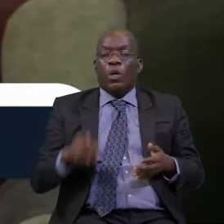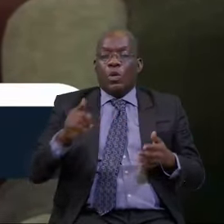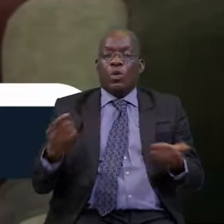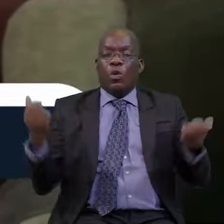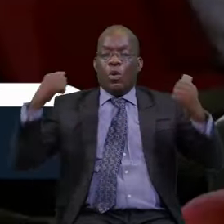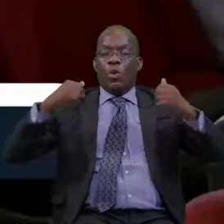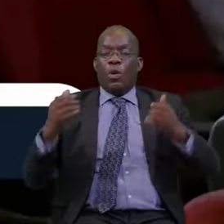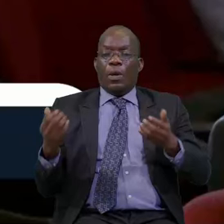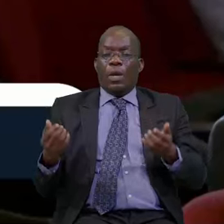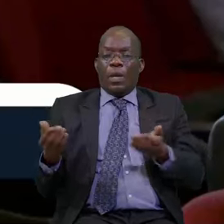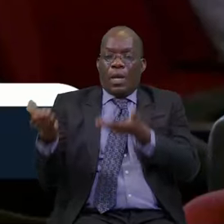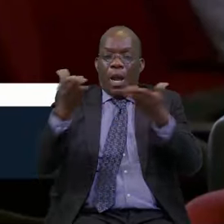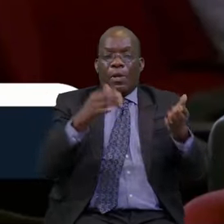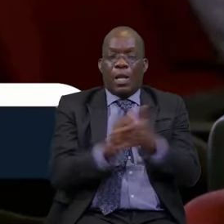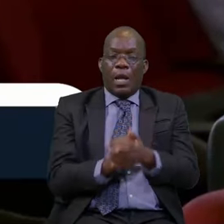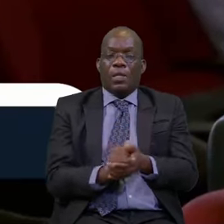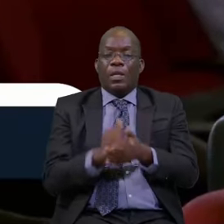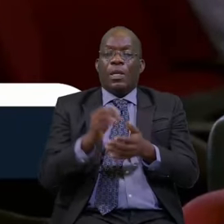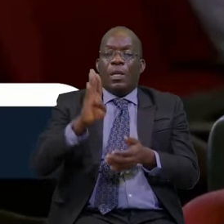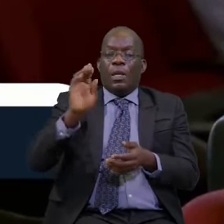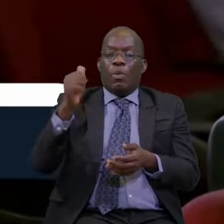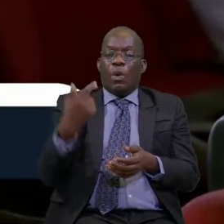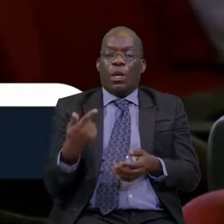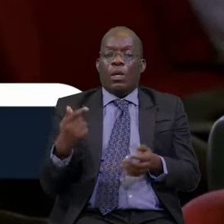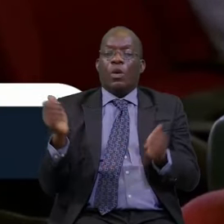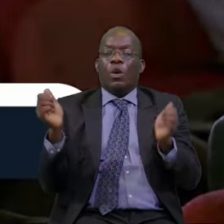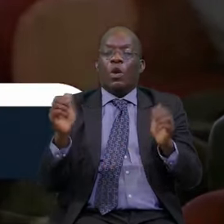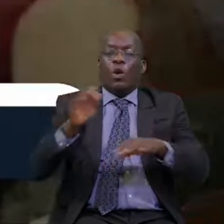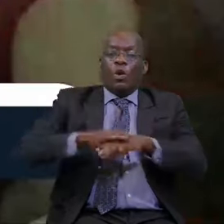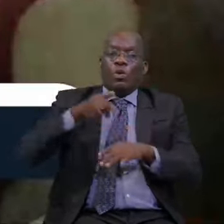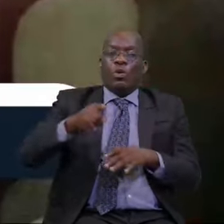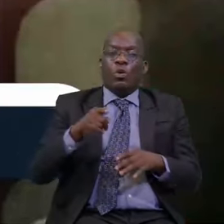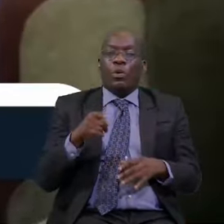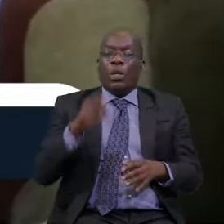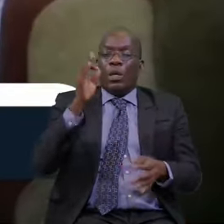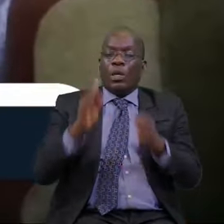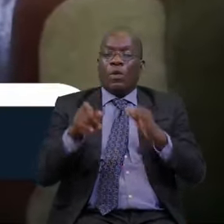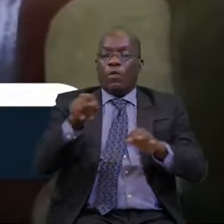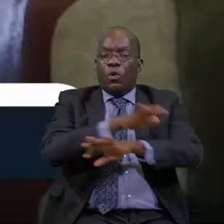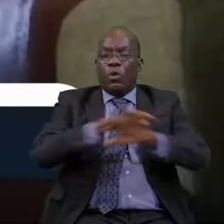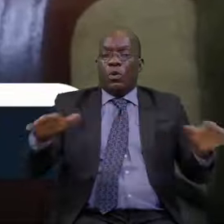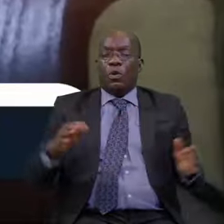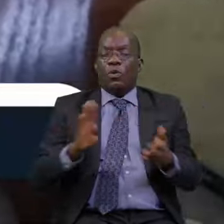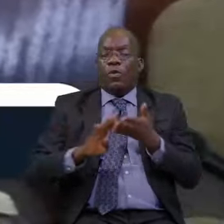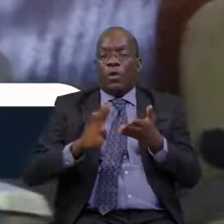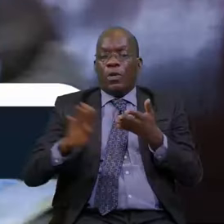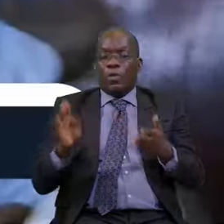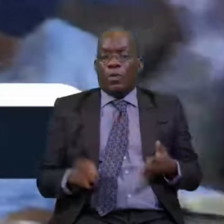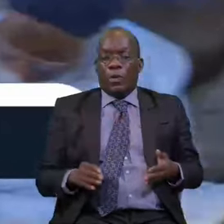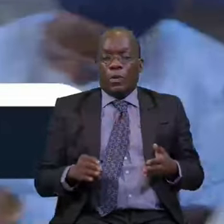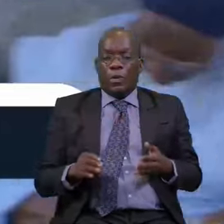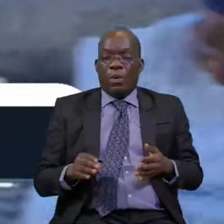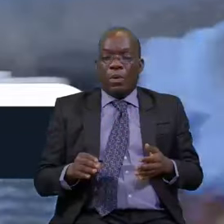vous portez le lourd fardeau de pierre à votre dos. Et si vous ne pardonnez